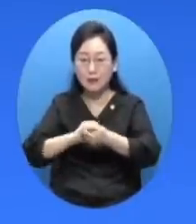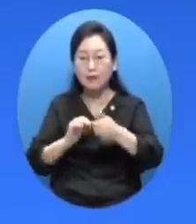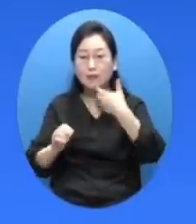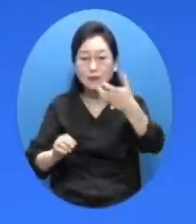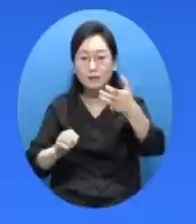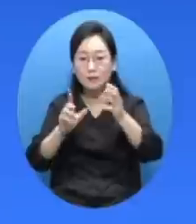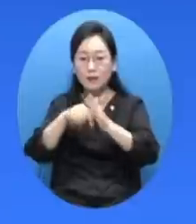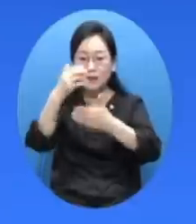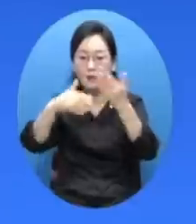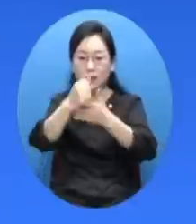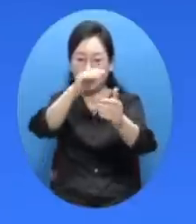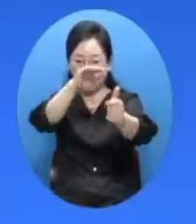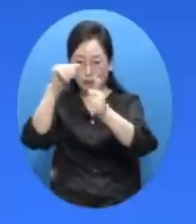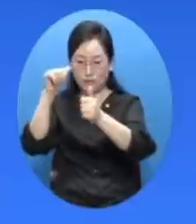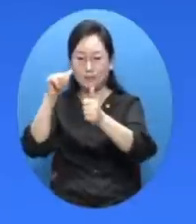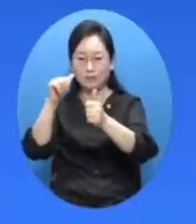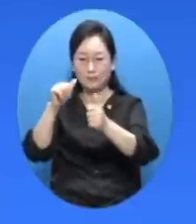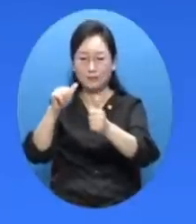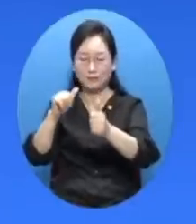부르신 것입니다.